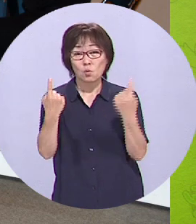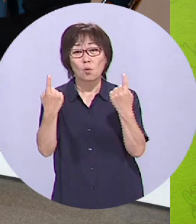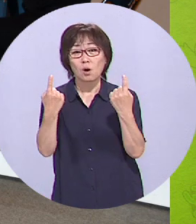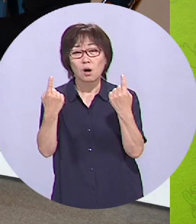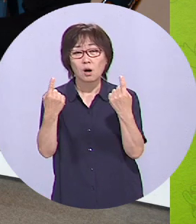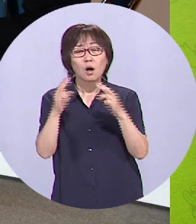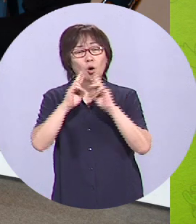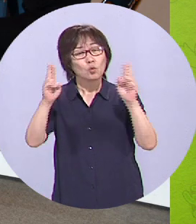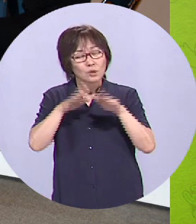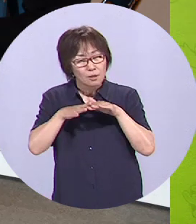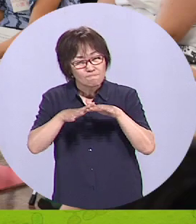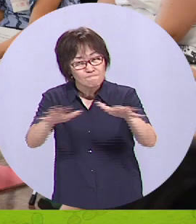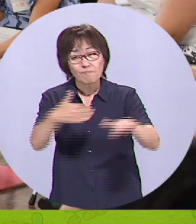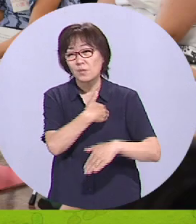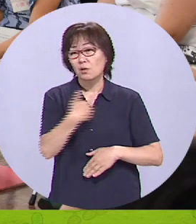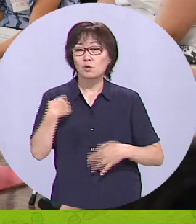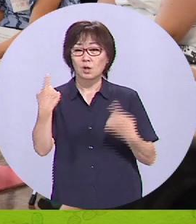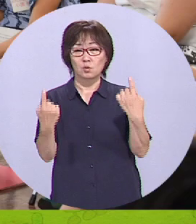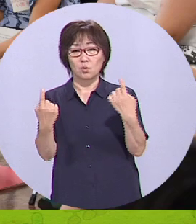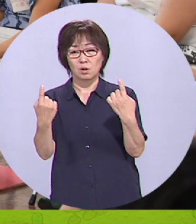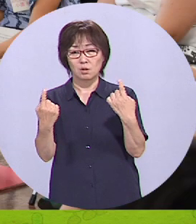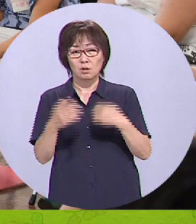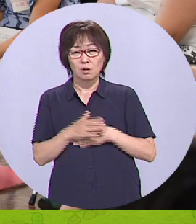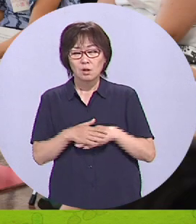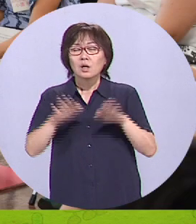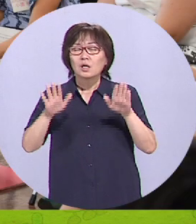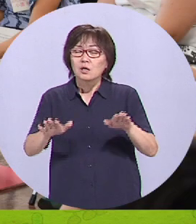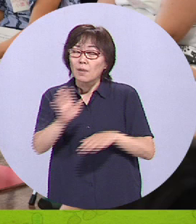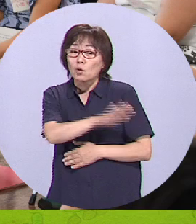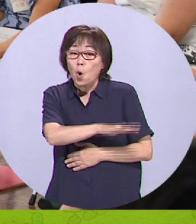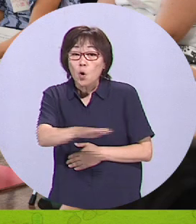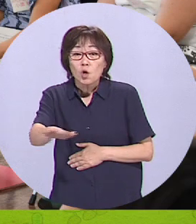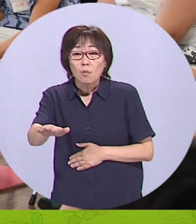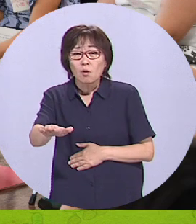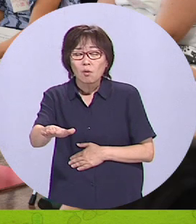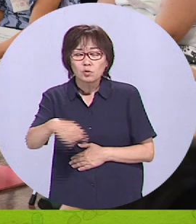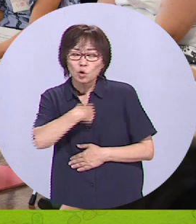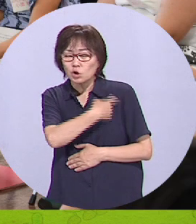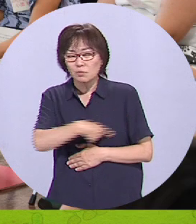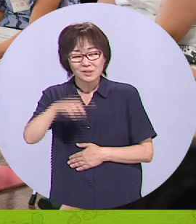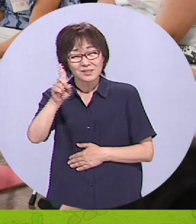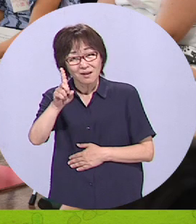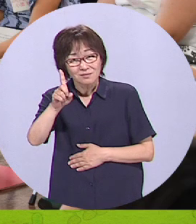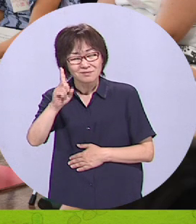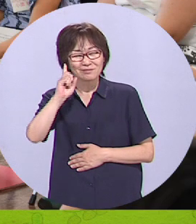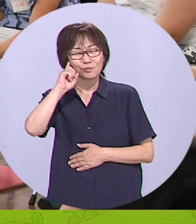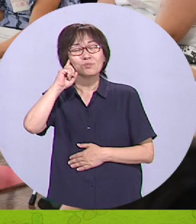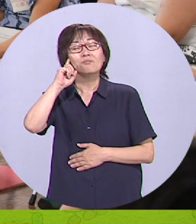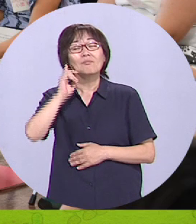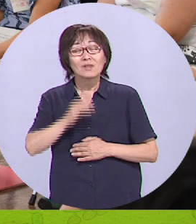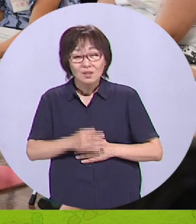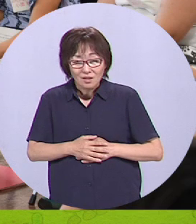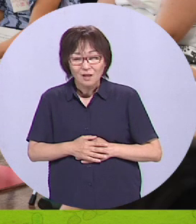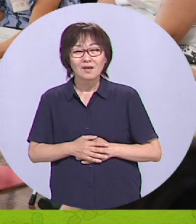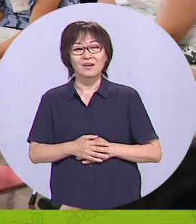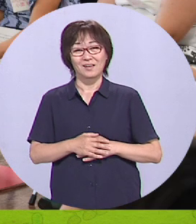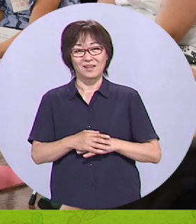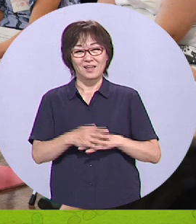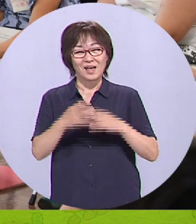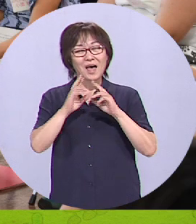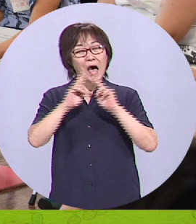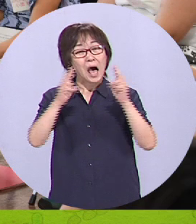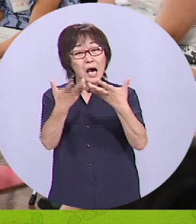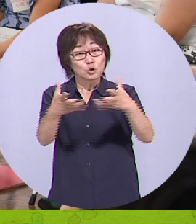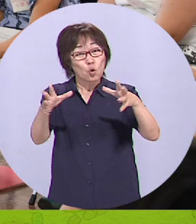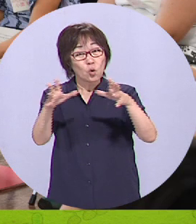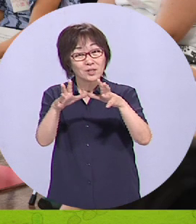かの部分だったので、じゃあ入間の今の子どもたちってどんな気持ちでいるんだろうってことを知りたくて、合唱団のコーラスの練習にも